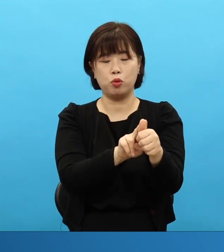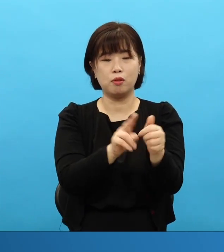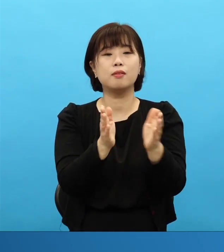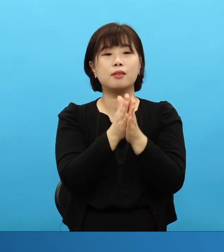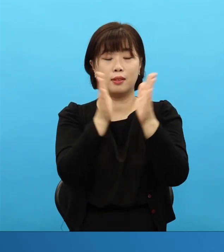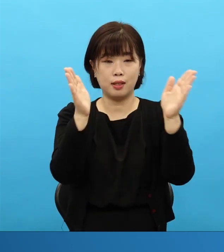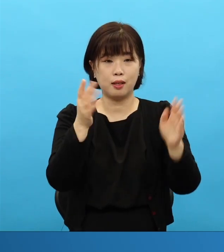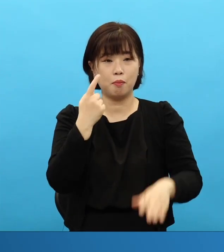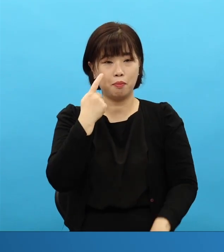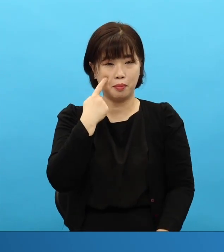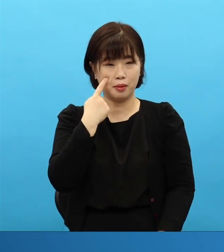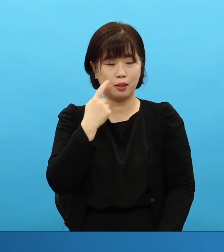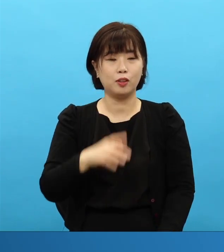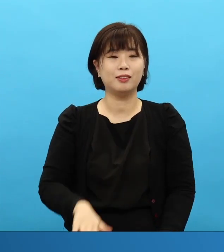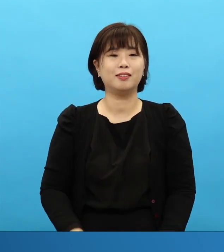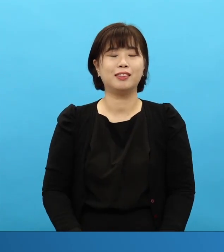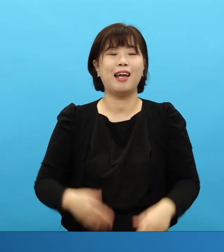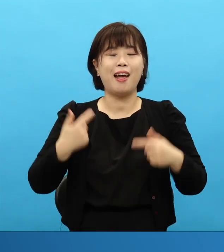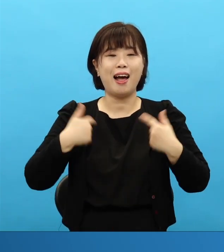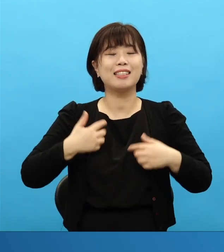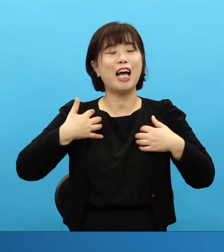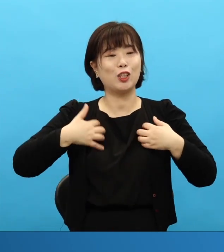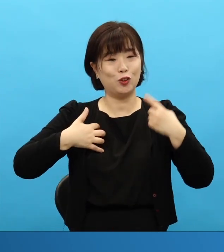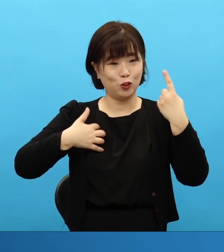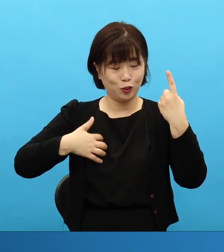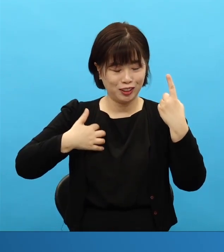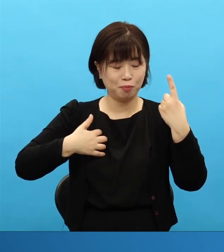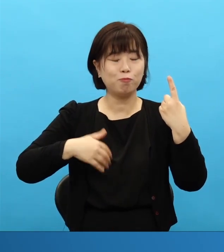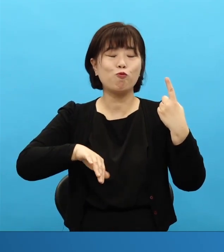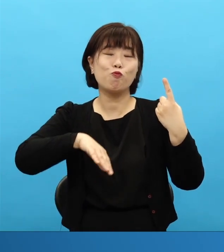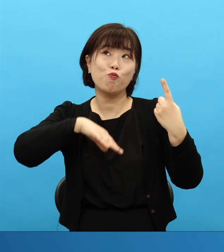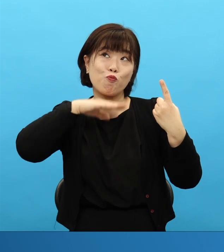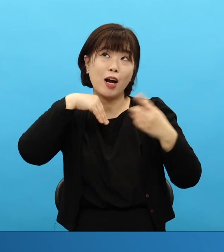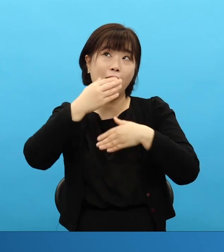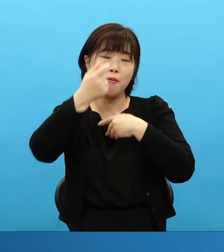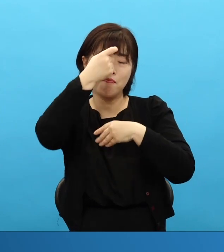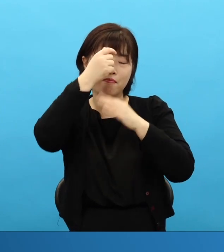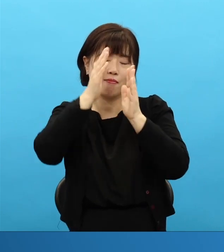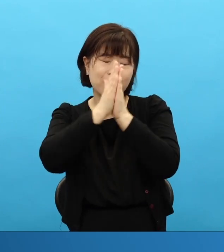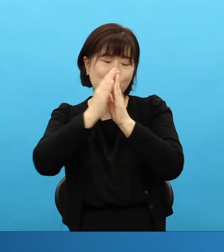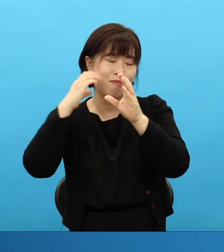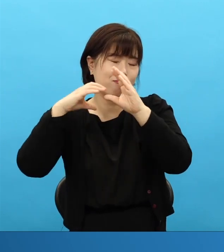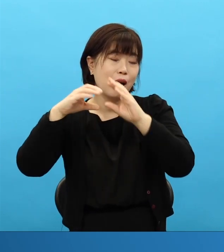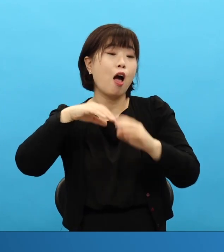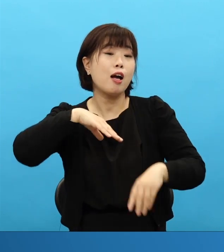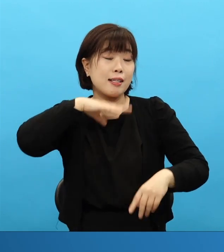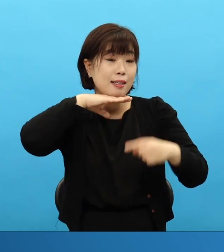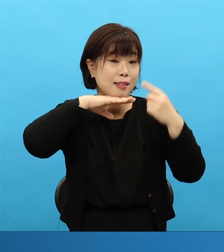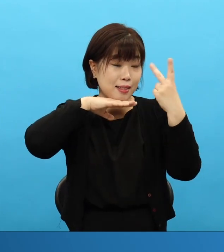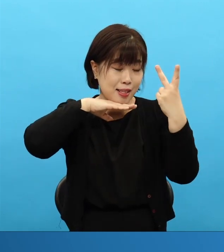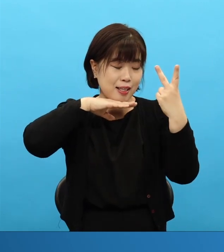개를 항상 잘하고 계셔야 돼요. You must always be doing these three. 이러려면